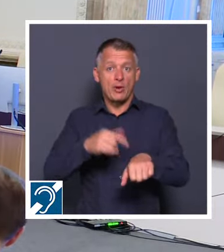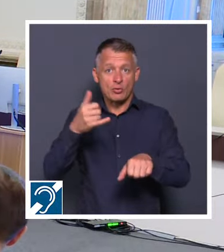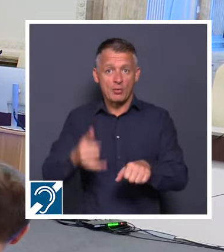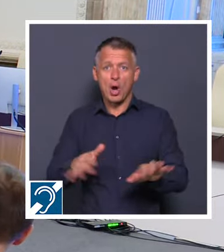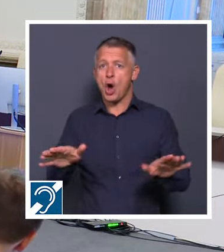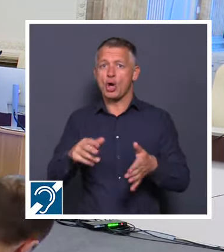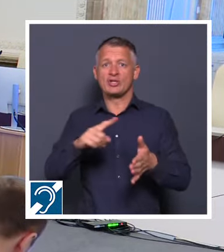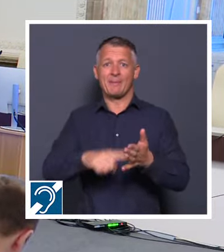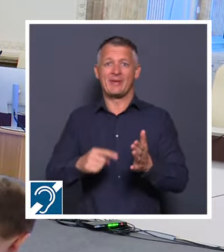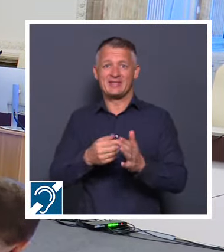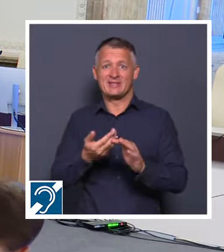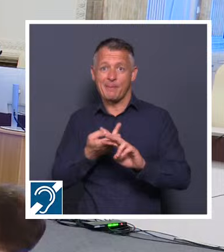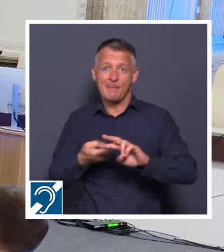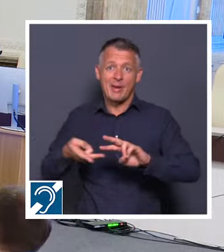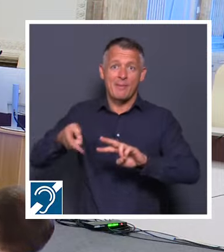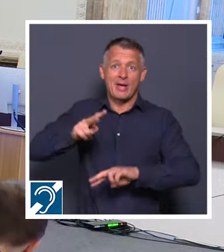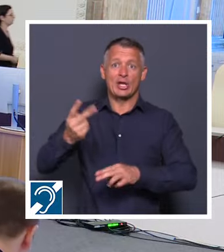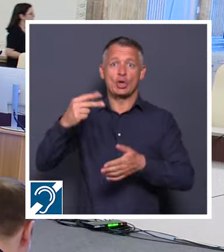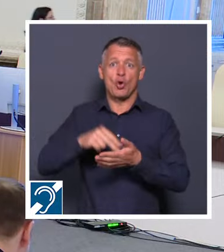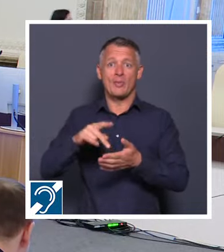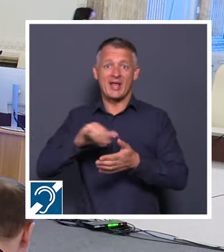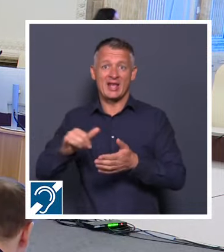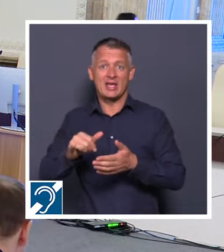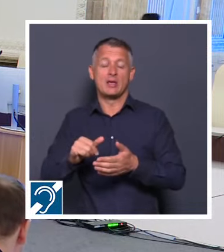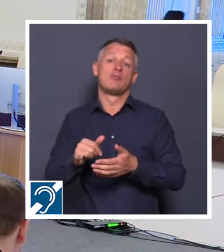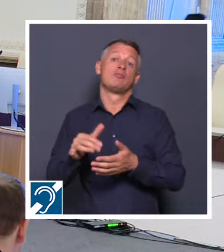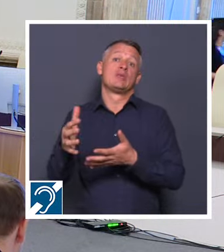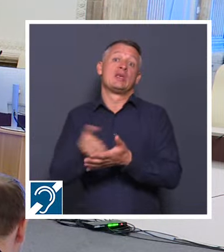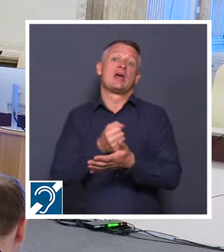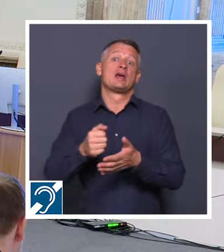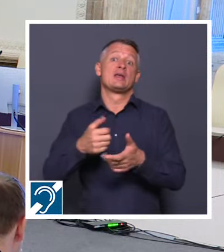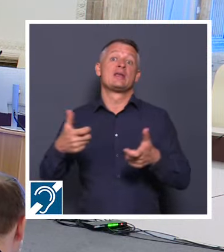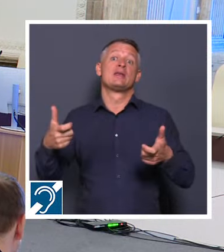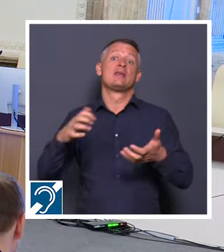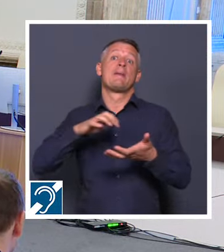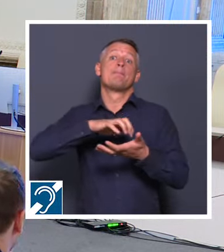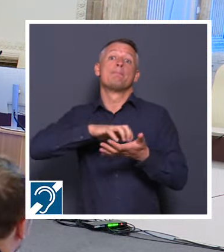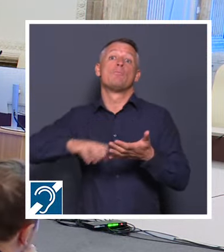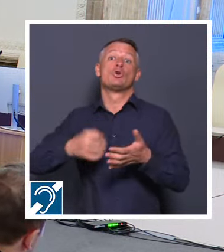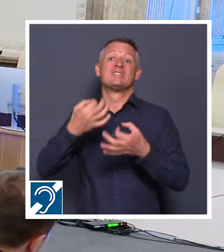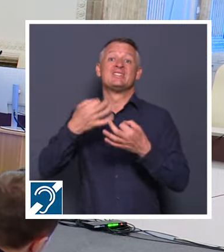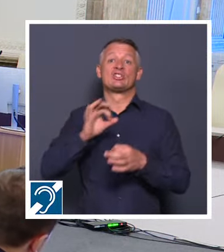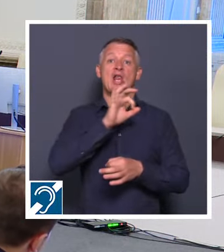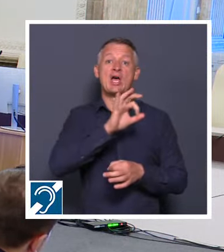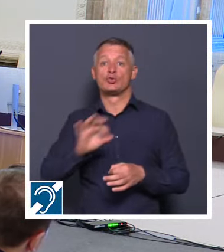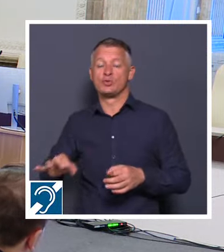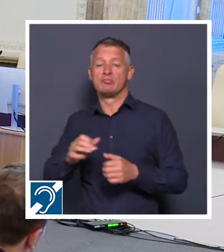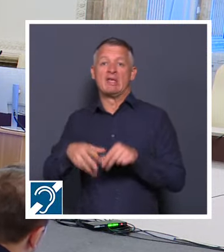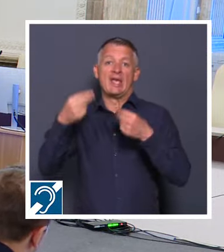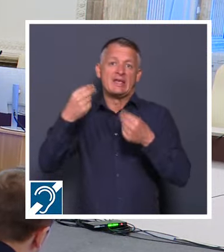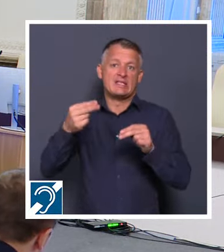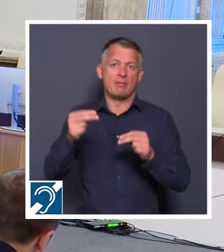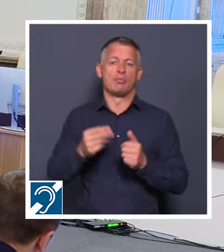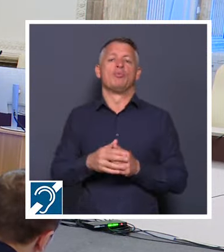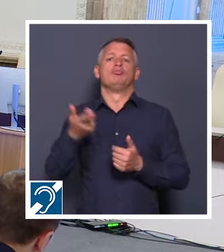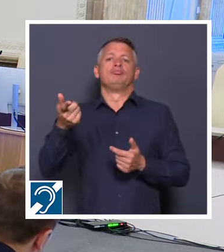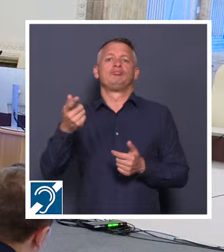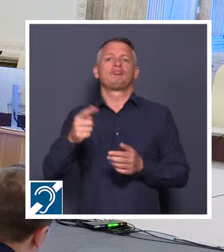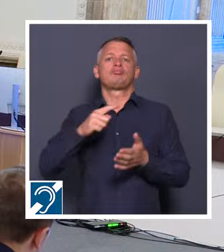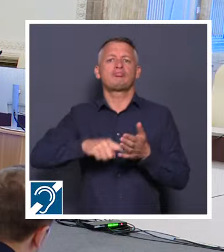pensie mai mare de 2.000 de lei este impozitată cu 10%. De exemplu, pentru o pensie